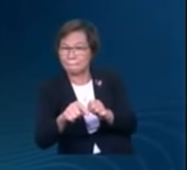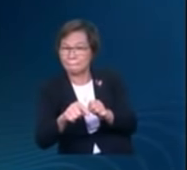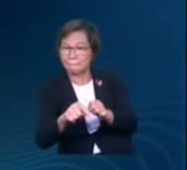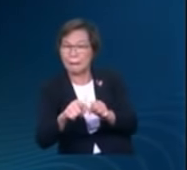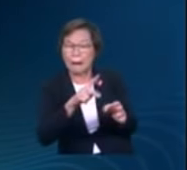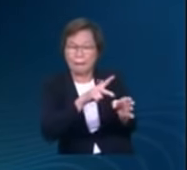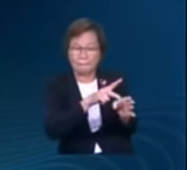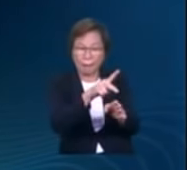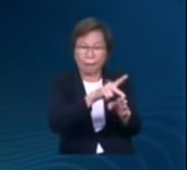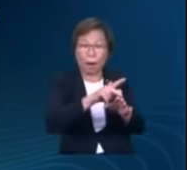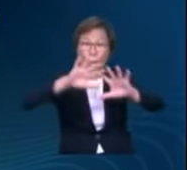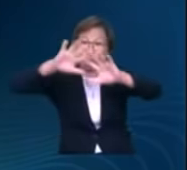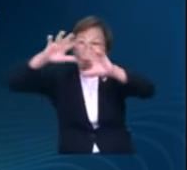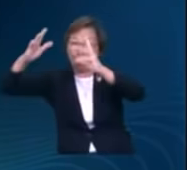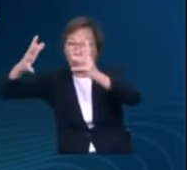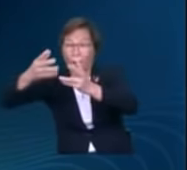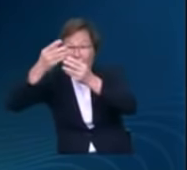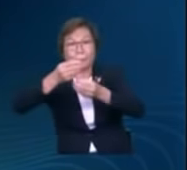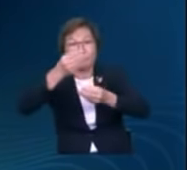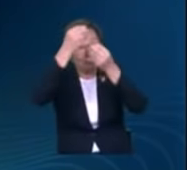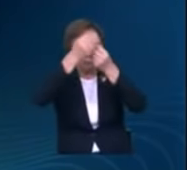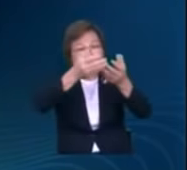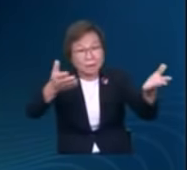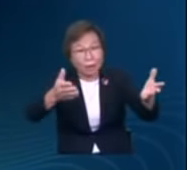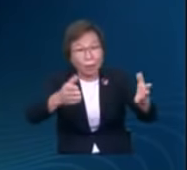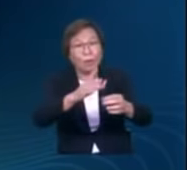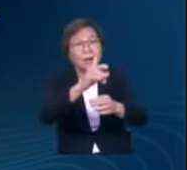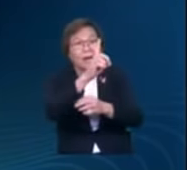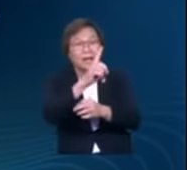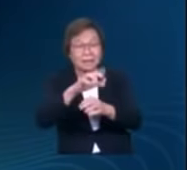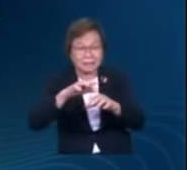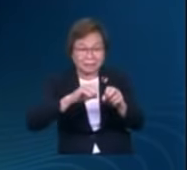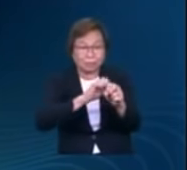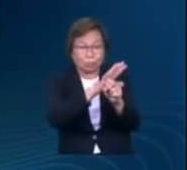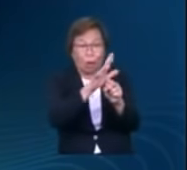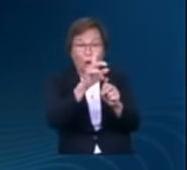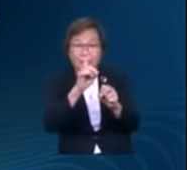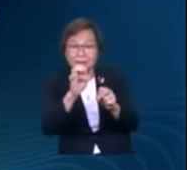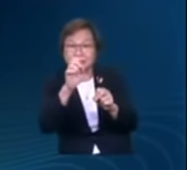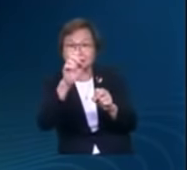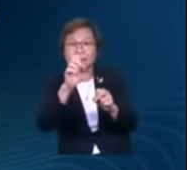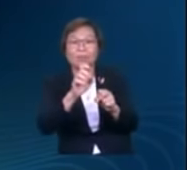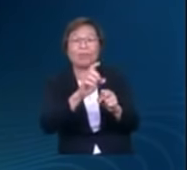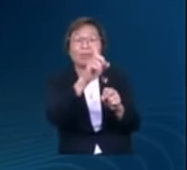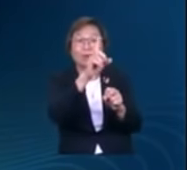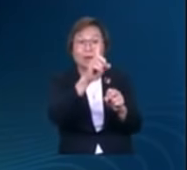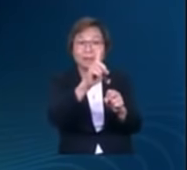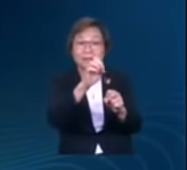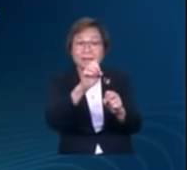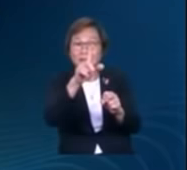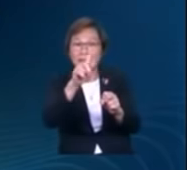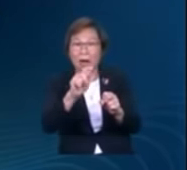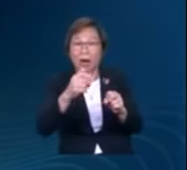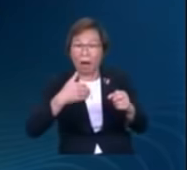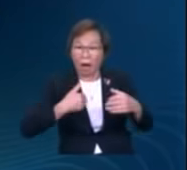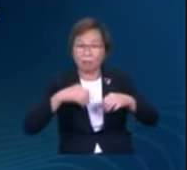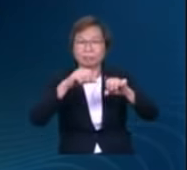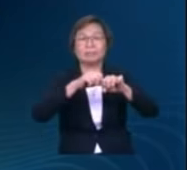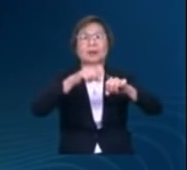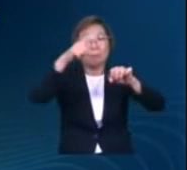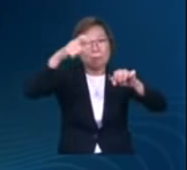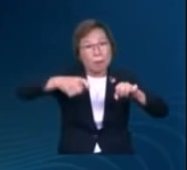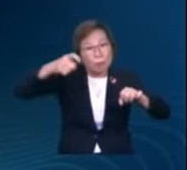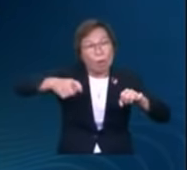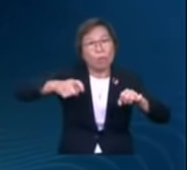oleh Pak apakah di seluruh dunia adalah untuk memastikan tiap beli itu mempunyai sistem pengudaraan